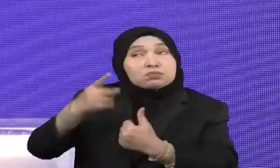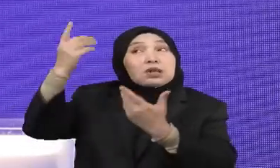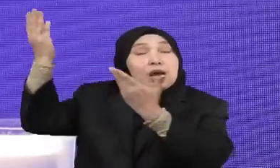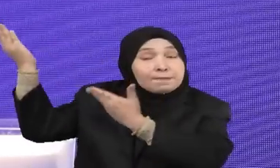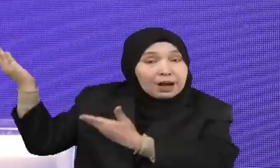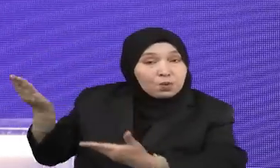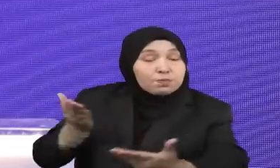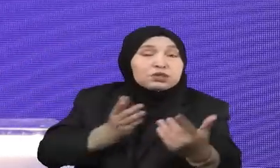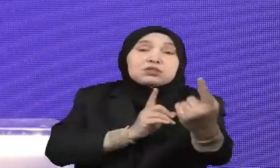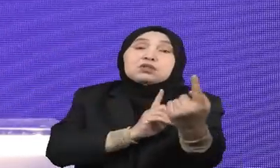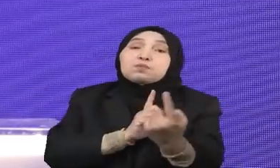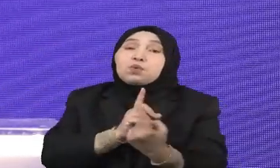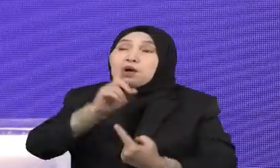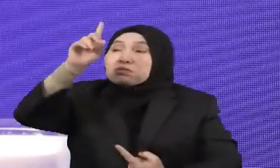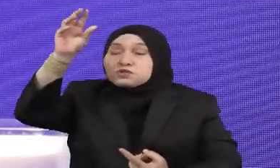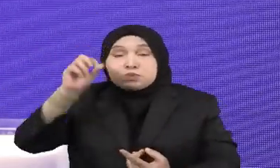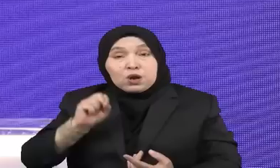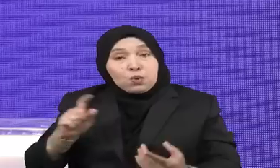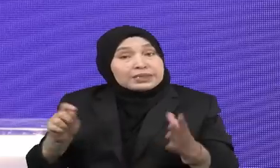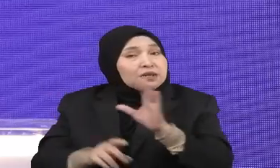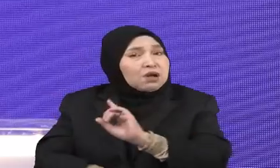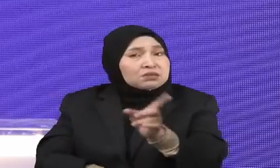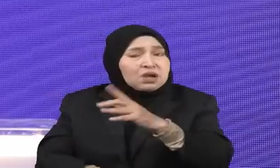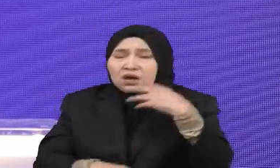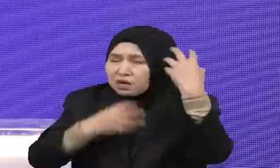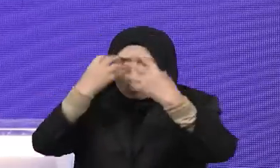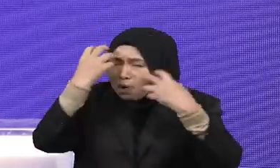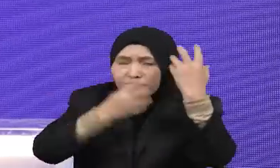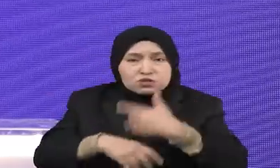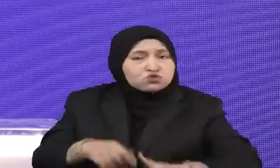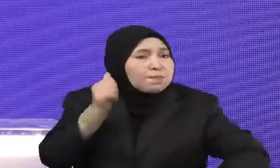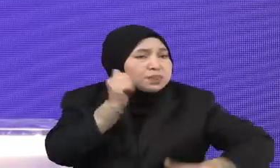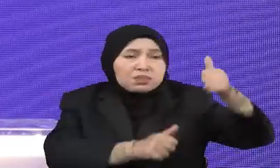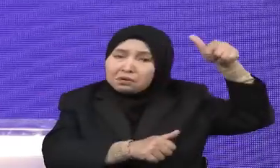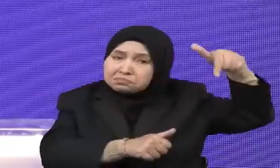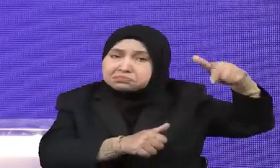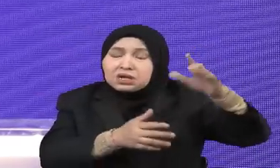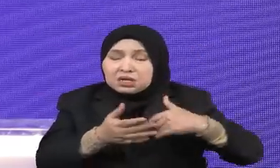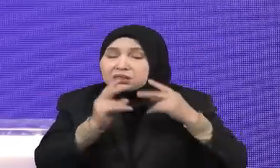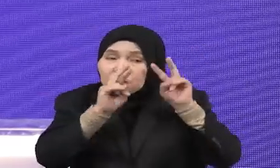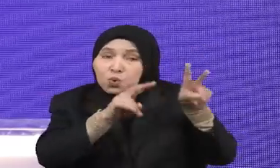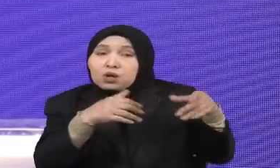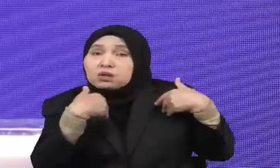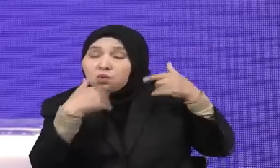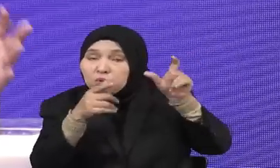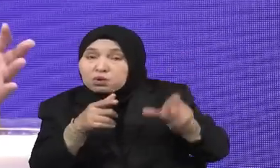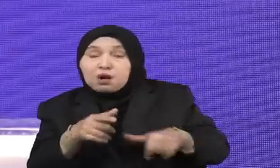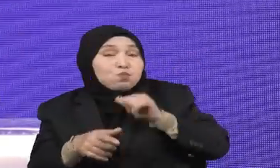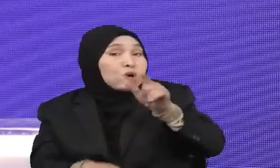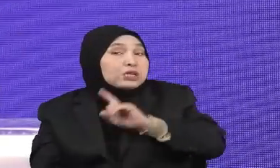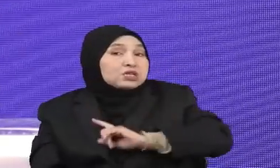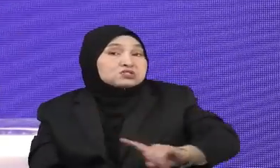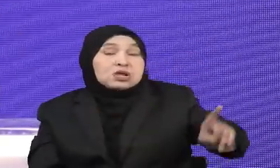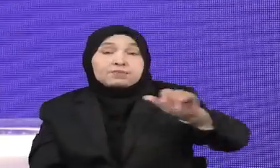bertemu Allah subhanahu wa ta'ala dan jangan confuse kalau mau ikut menang mereka bukan Islam